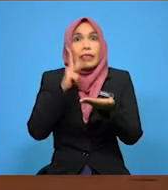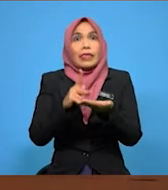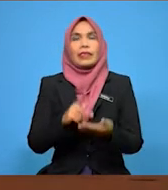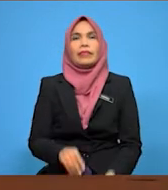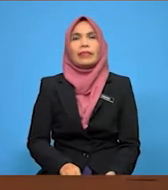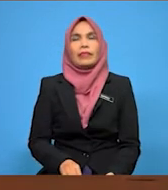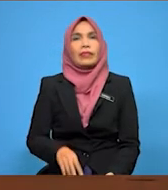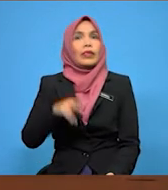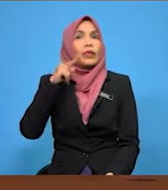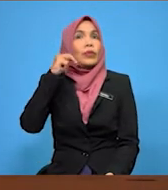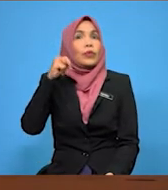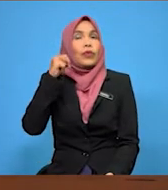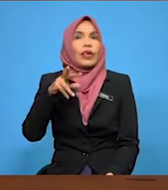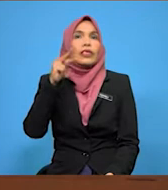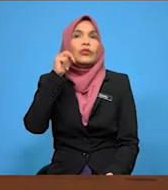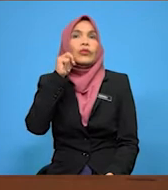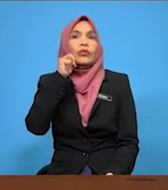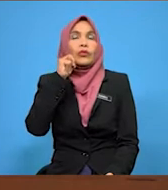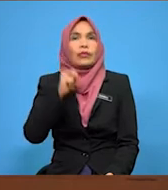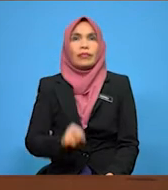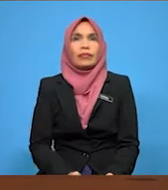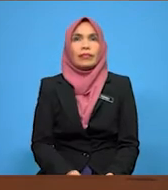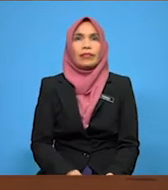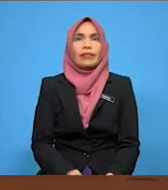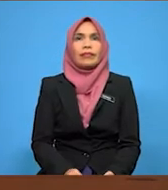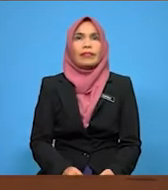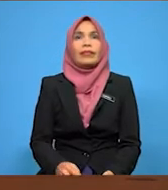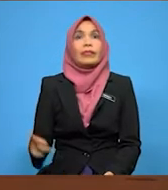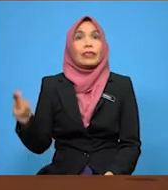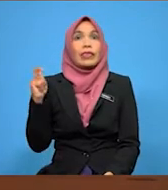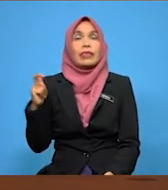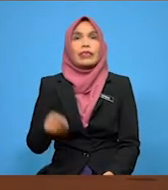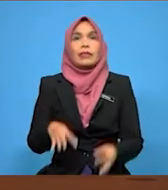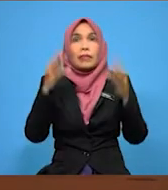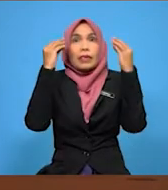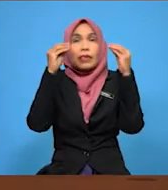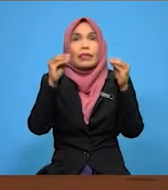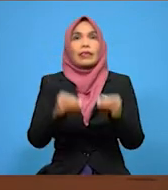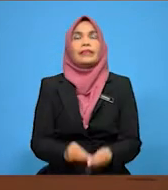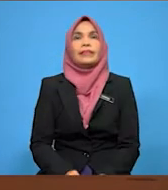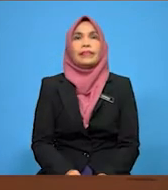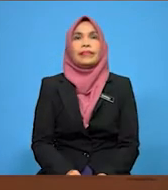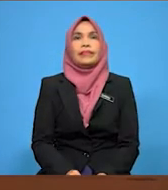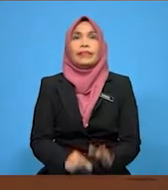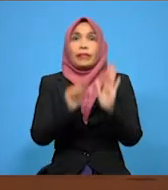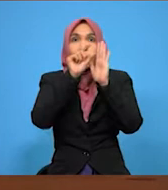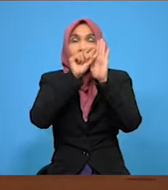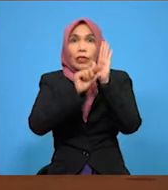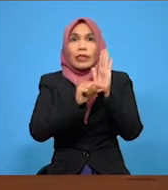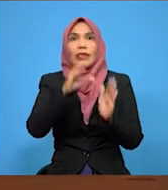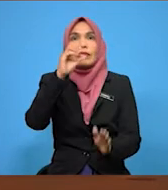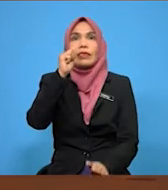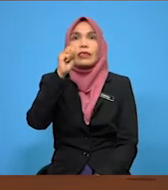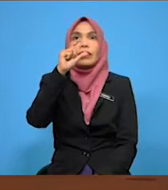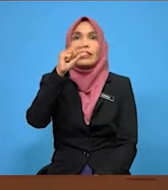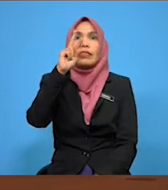Saya Puan Nur Ashikah binti Nur Anwar, merupakan tenaga pengajar bagi program agroindustri ternakan poteri